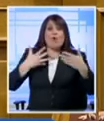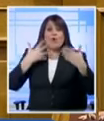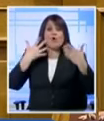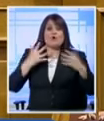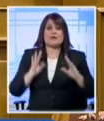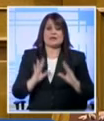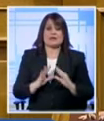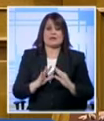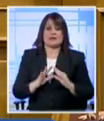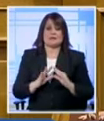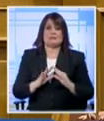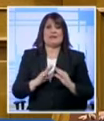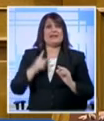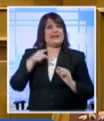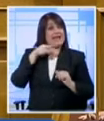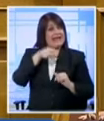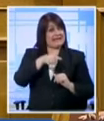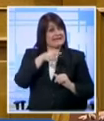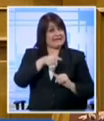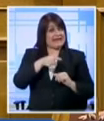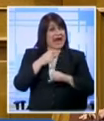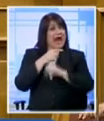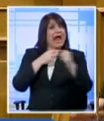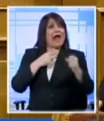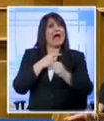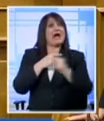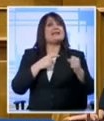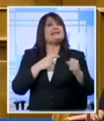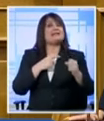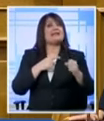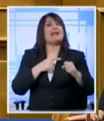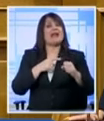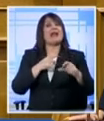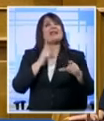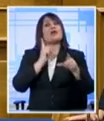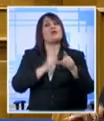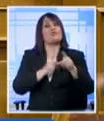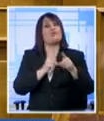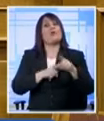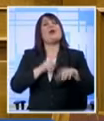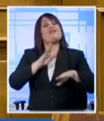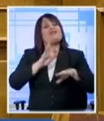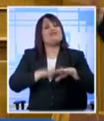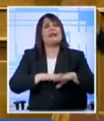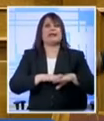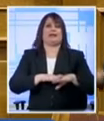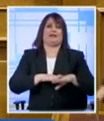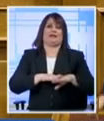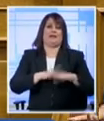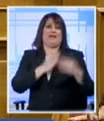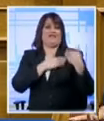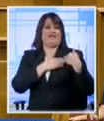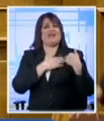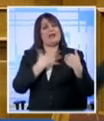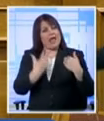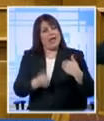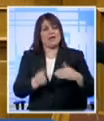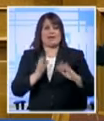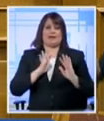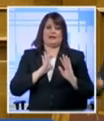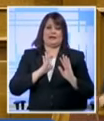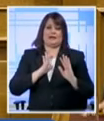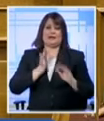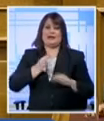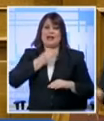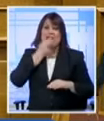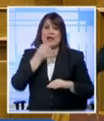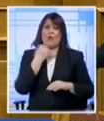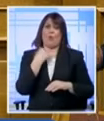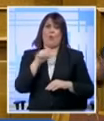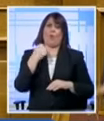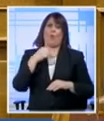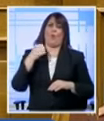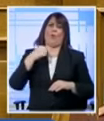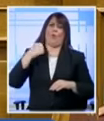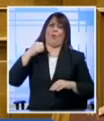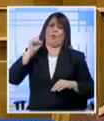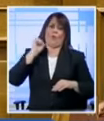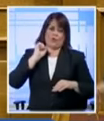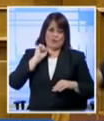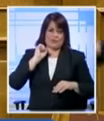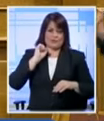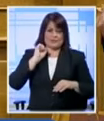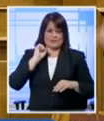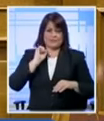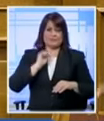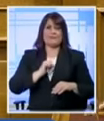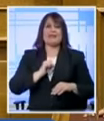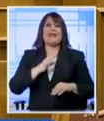είσαστε άμυροι ευθυνών. Αφήστε τα αυτά, κύριοι του Κουκουέ. Όταν κατεβάζετε και λέτε σε όλα όχι και θέλετε να φέρετε την